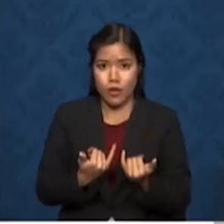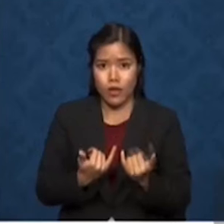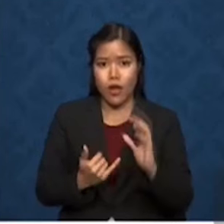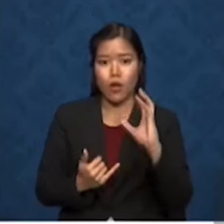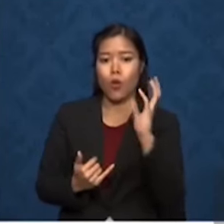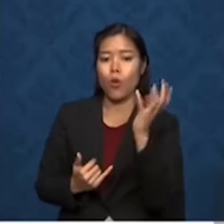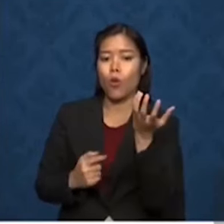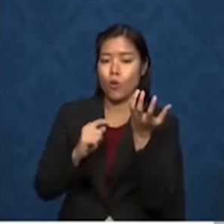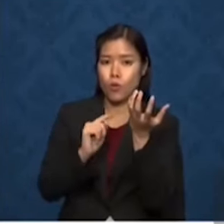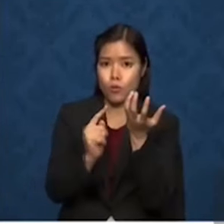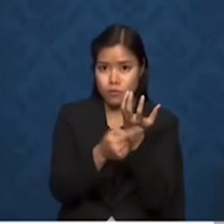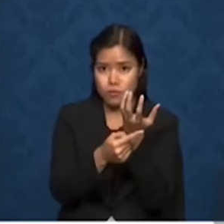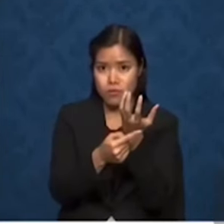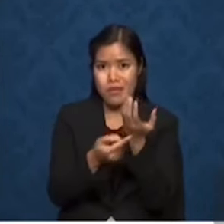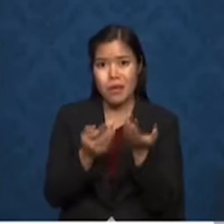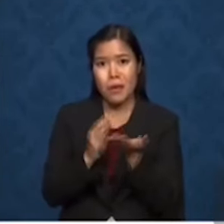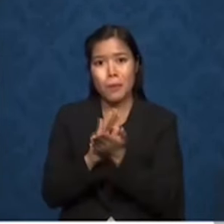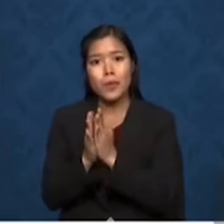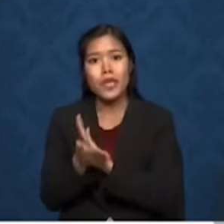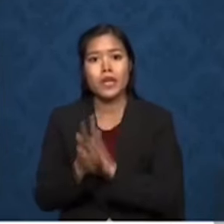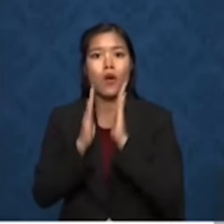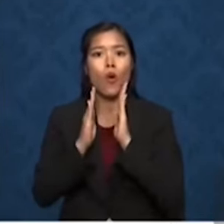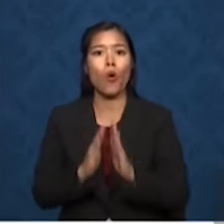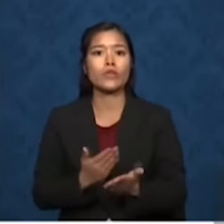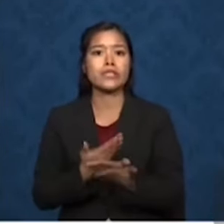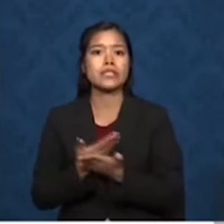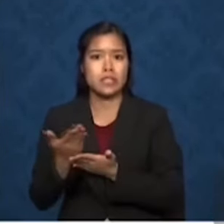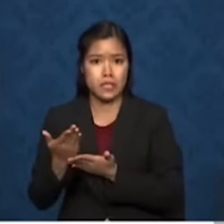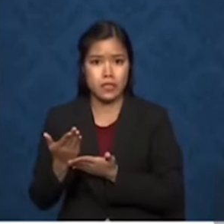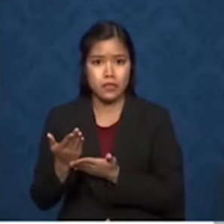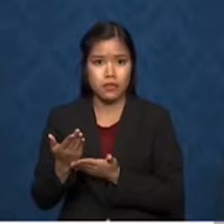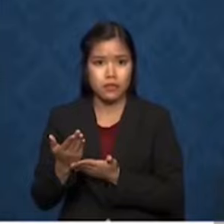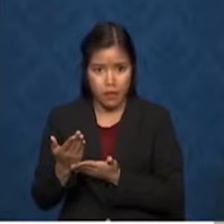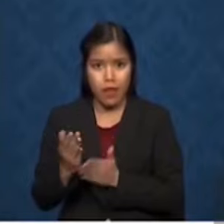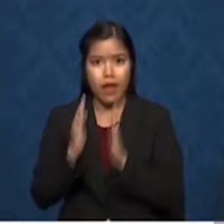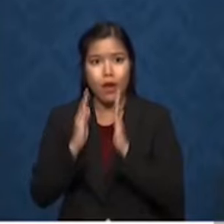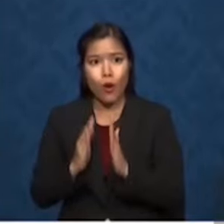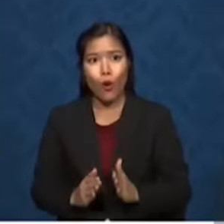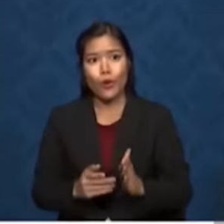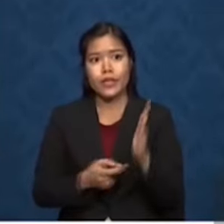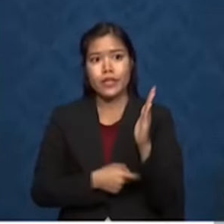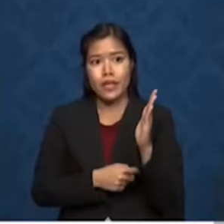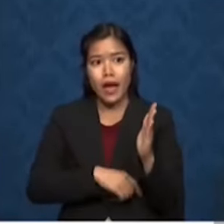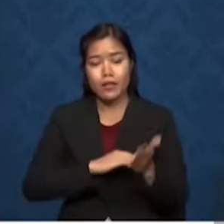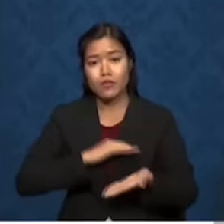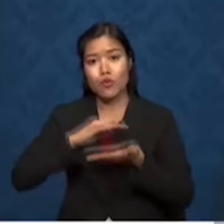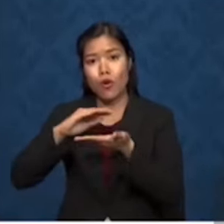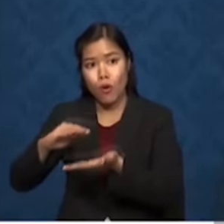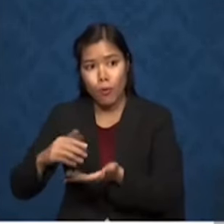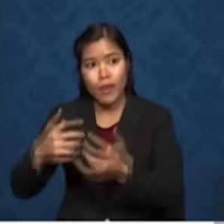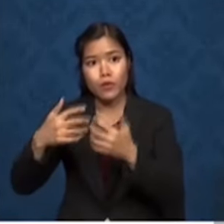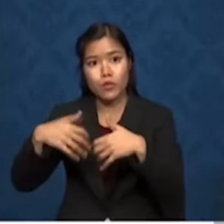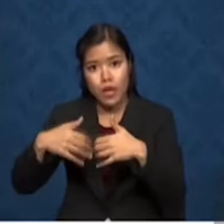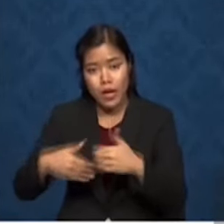เปลี่ยนไปผู้บริโภคนะครับหมายถึงผู้ที่ต้องการยางผู้ที่ใช้ยางในภาคอุตสาหกรรมการ